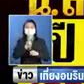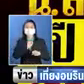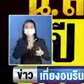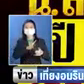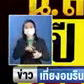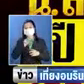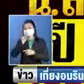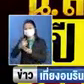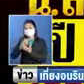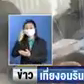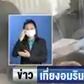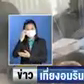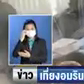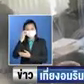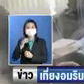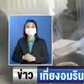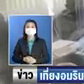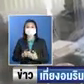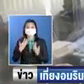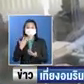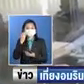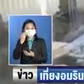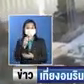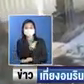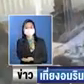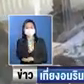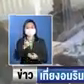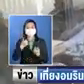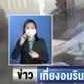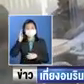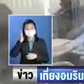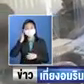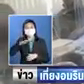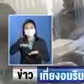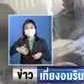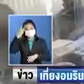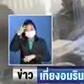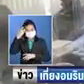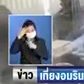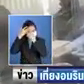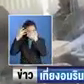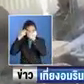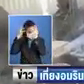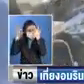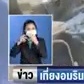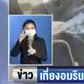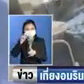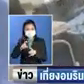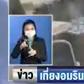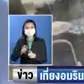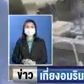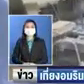ปีสั่งซื้อโทรศัพท์มือถือแล้วไม่ส่งให้น้องจนกระทั่งน้องเครียด เส้นเลือดในสมองแตกและเสียชีวิต